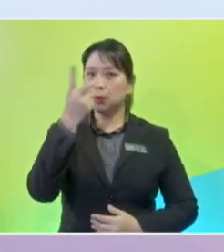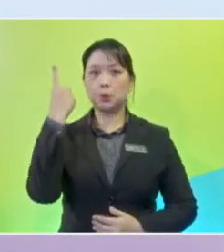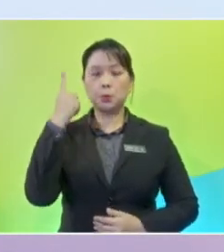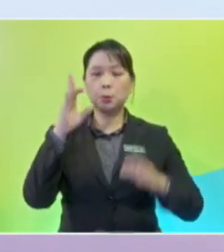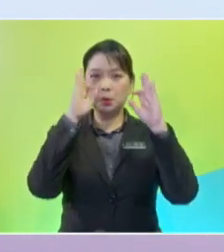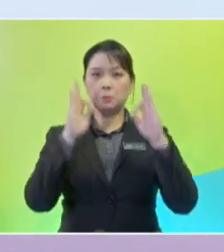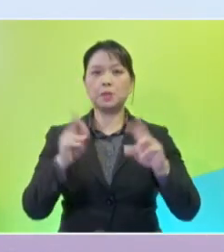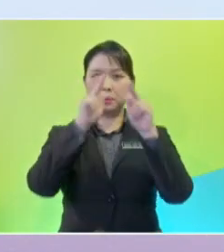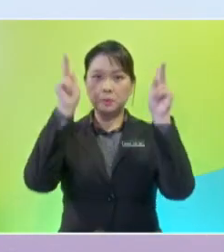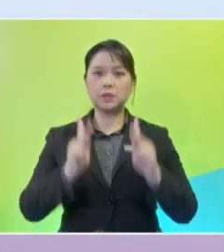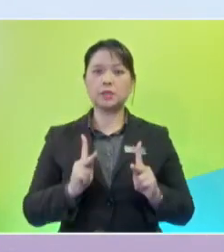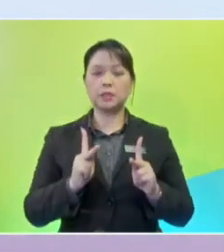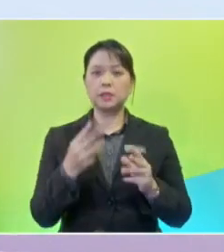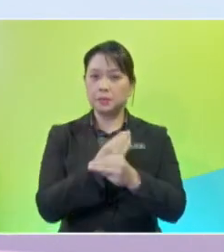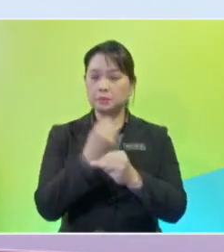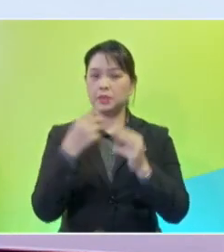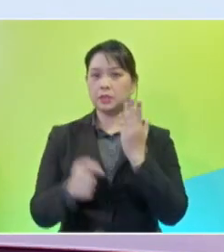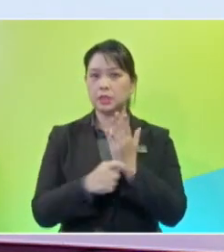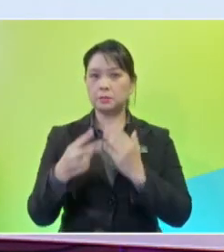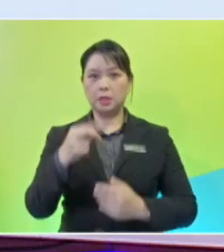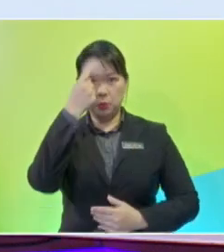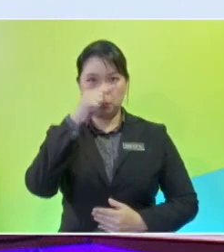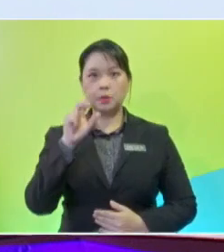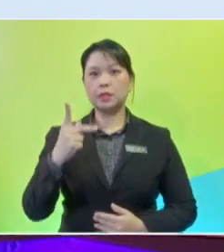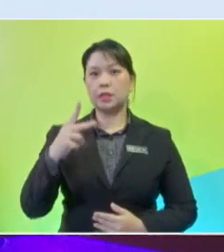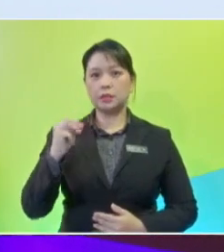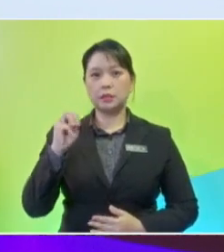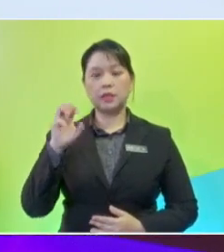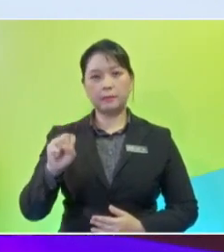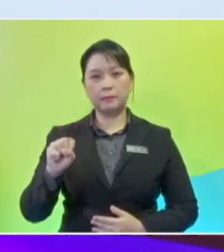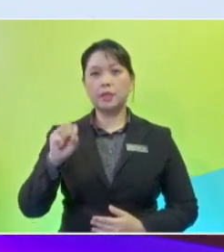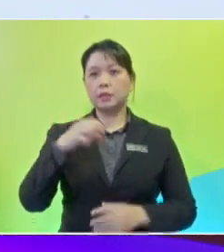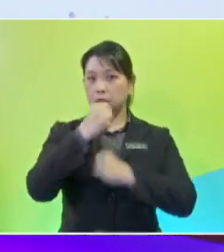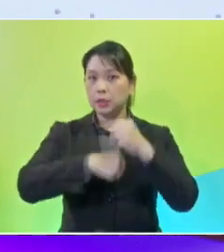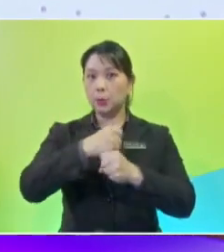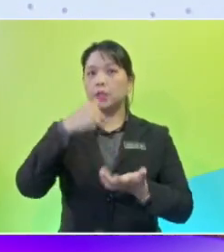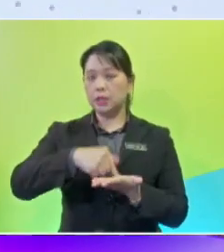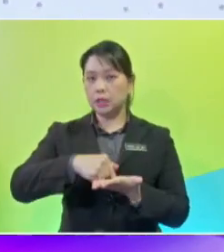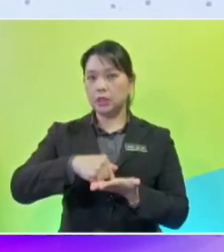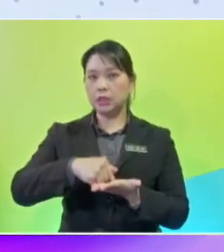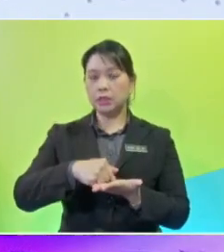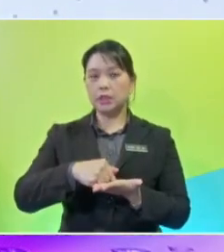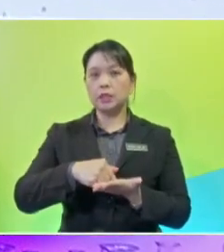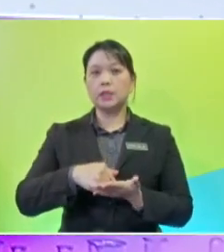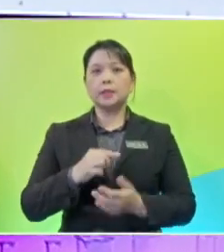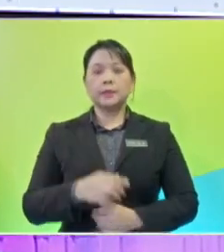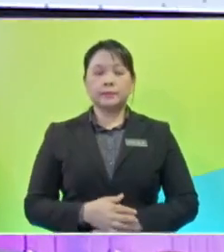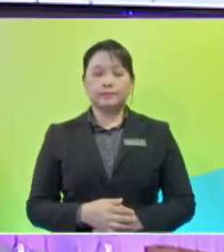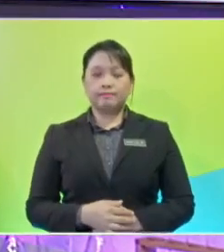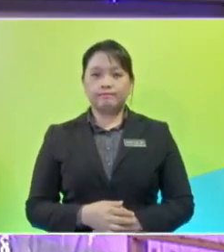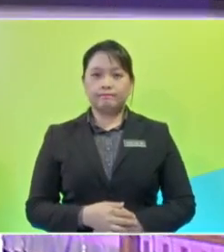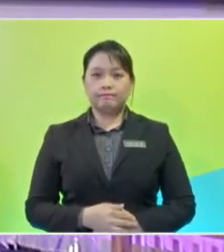pemeriksaan ee tambahan untuk CCM tahun ini Baik tahun ini yang tak lupa kamu lah cuma yang dulu itu lain oke